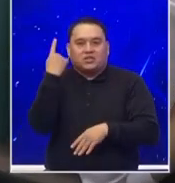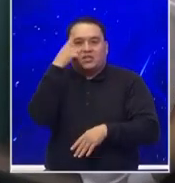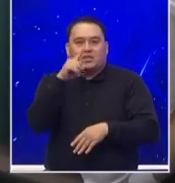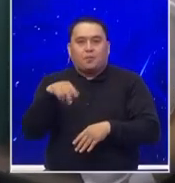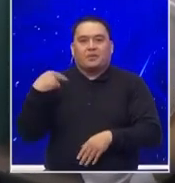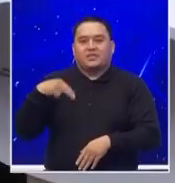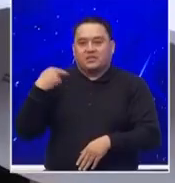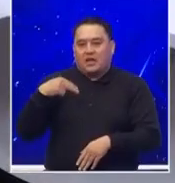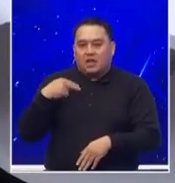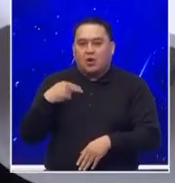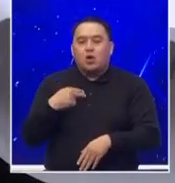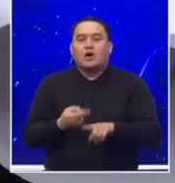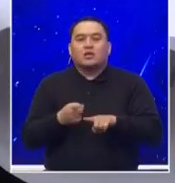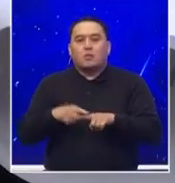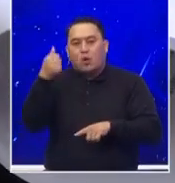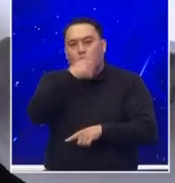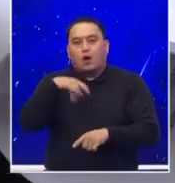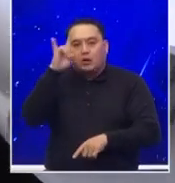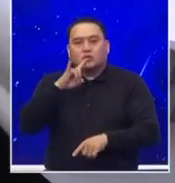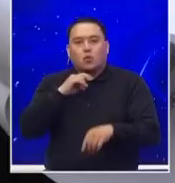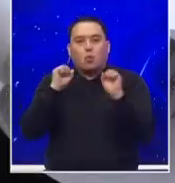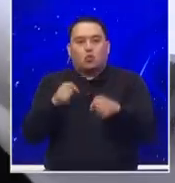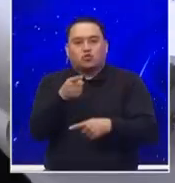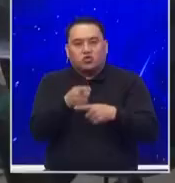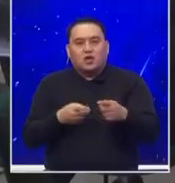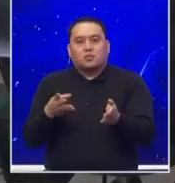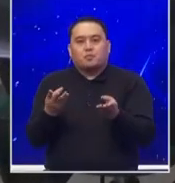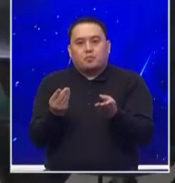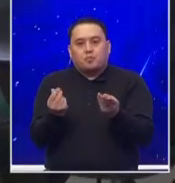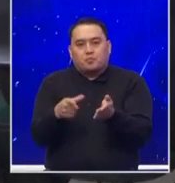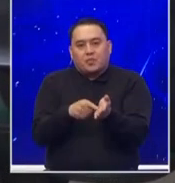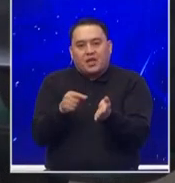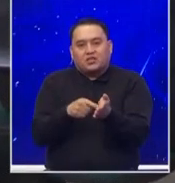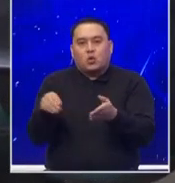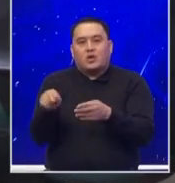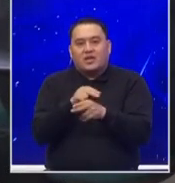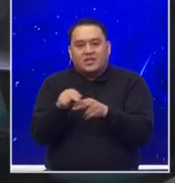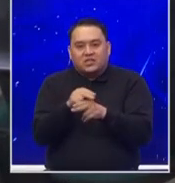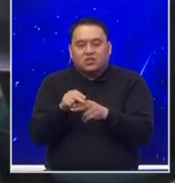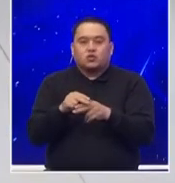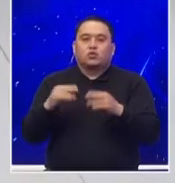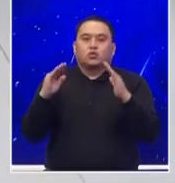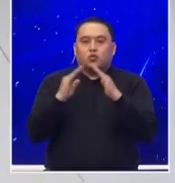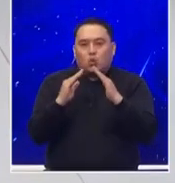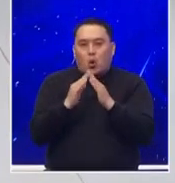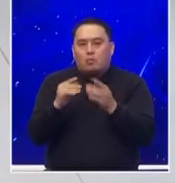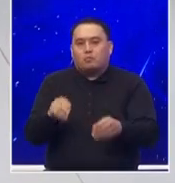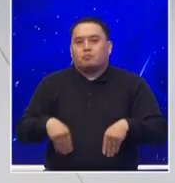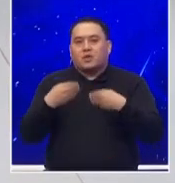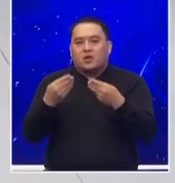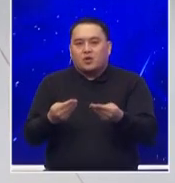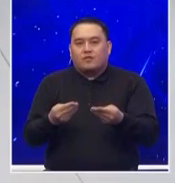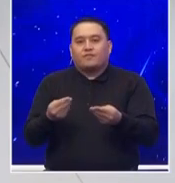инициативы президента. В нынешнем году казахстанцы могут снять часть своих пенсионных накоплений на лечение, решение жилищных проблем и для передачи в